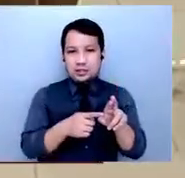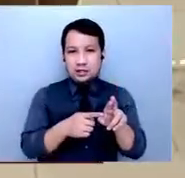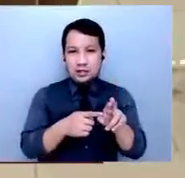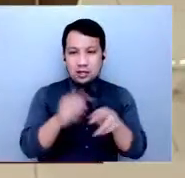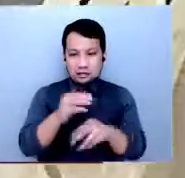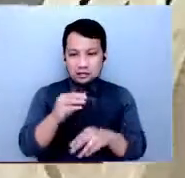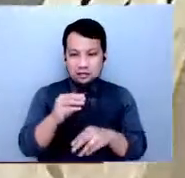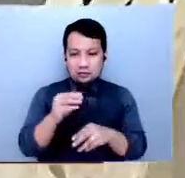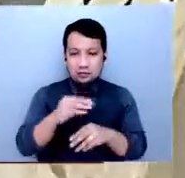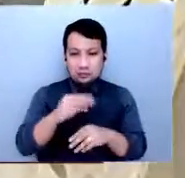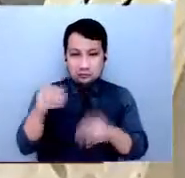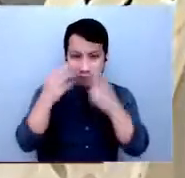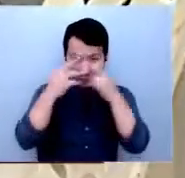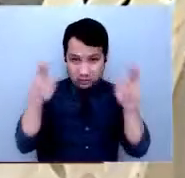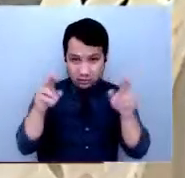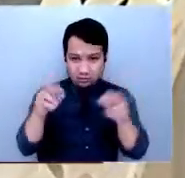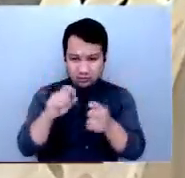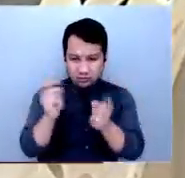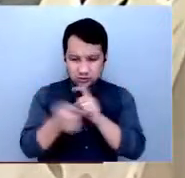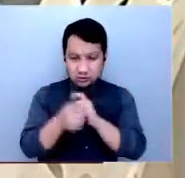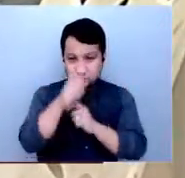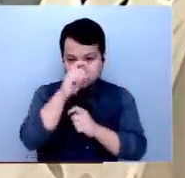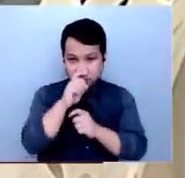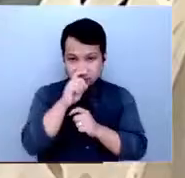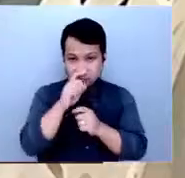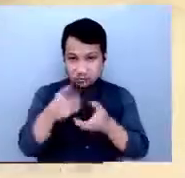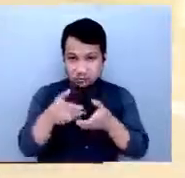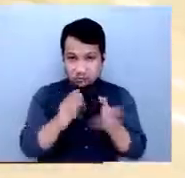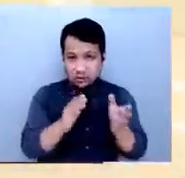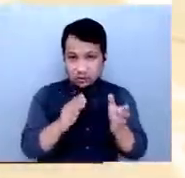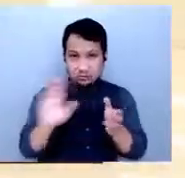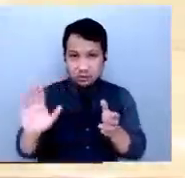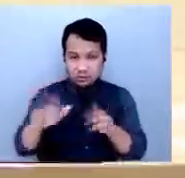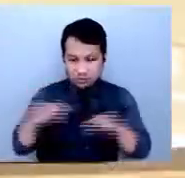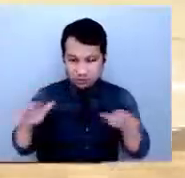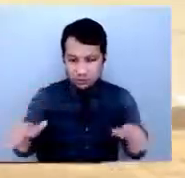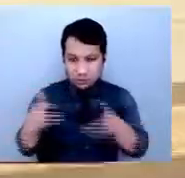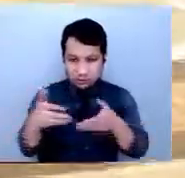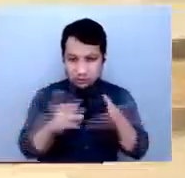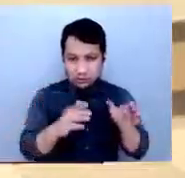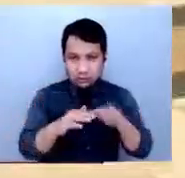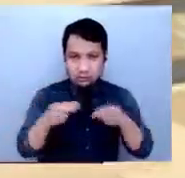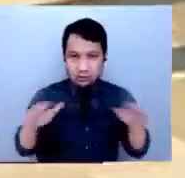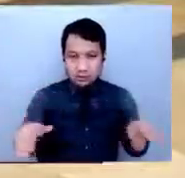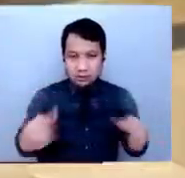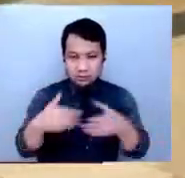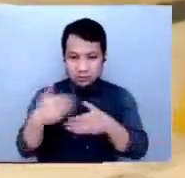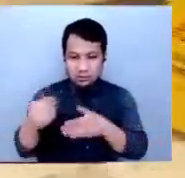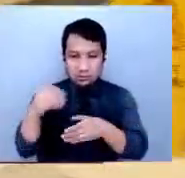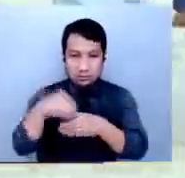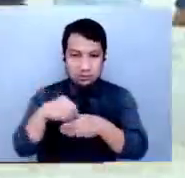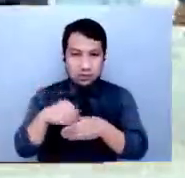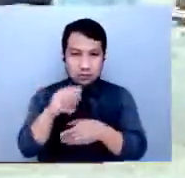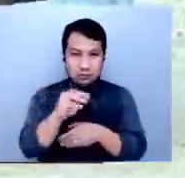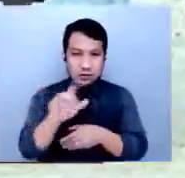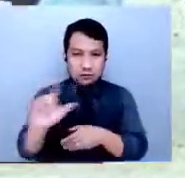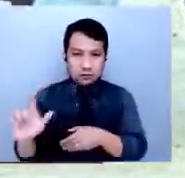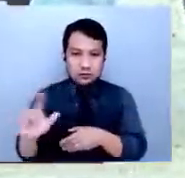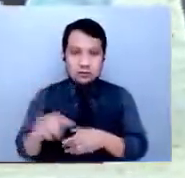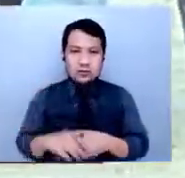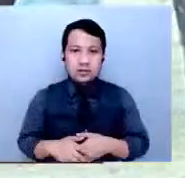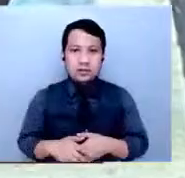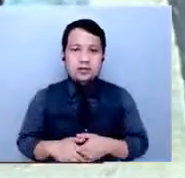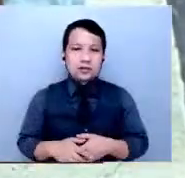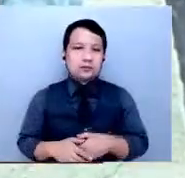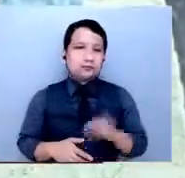kung dapat bang baguhin ang age restriction ng mga batang papayagan sa mga indoor space gaya ng malls. Ayaw rin naman